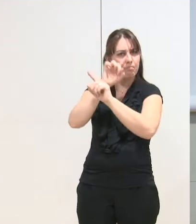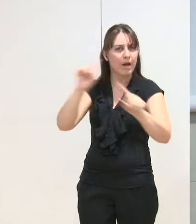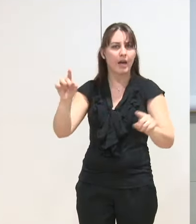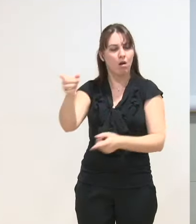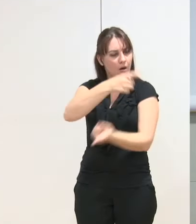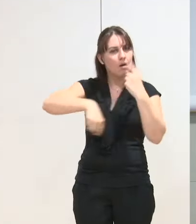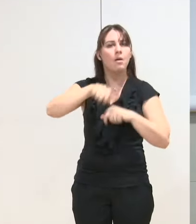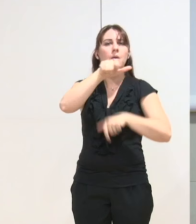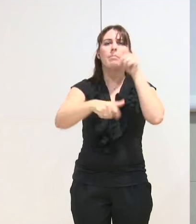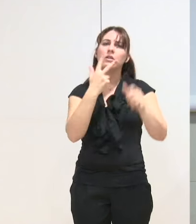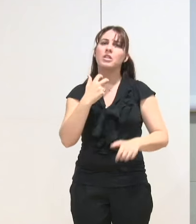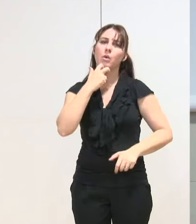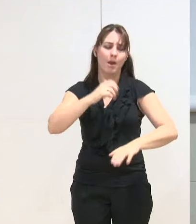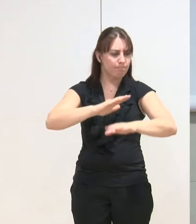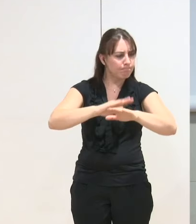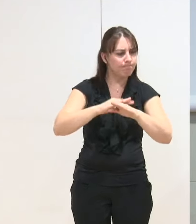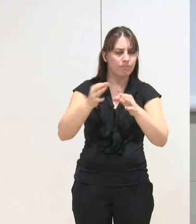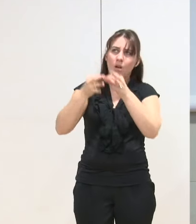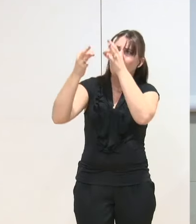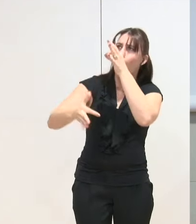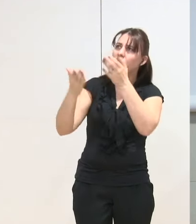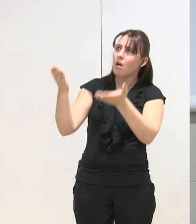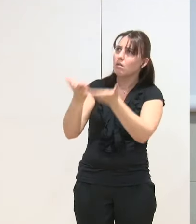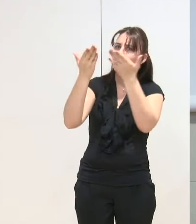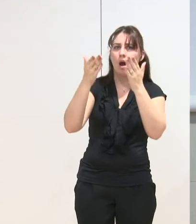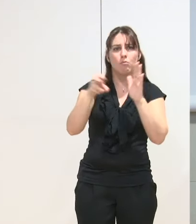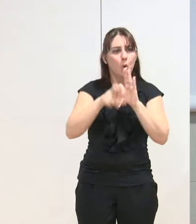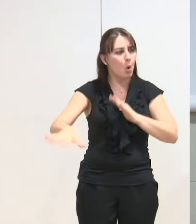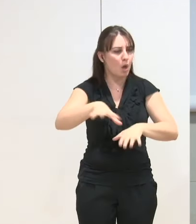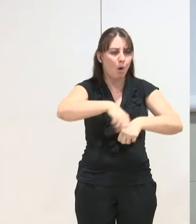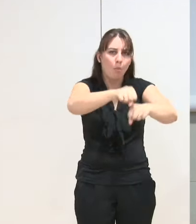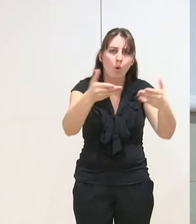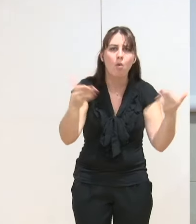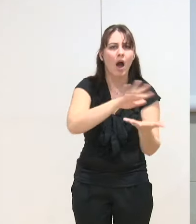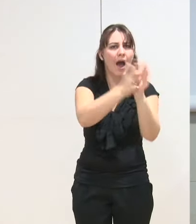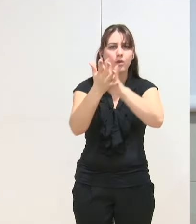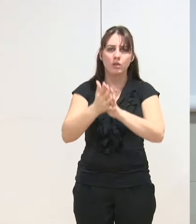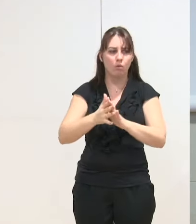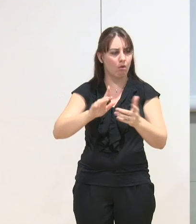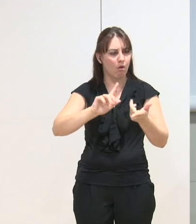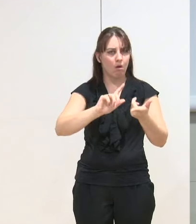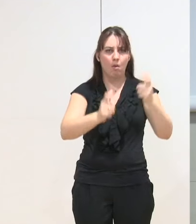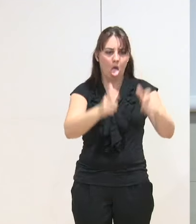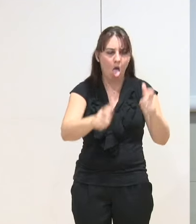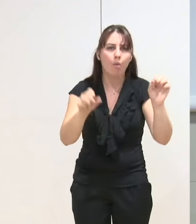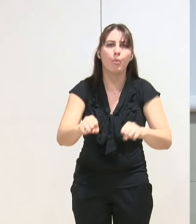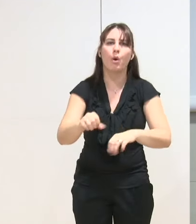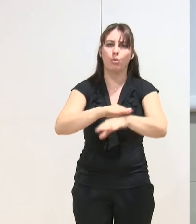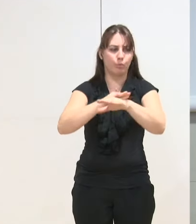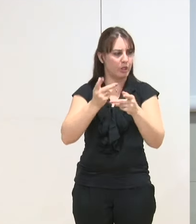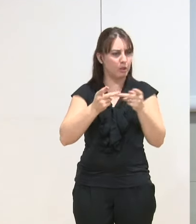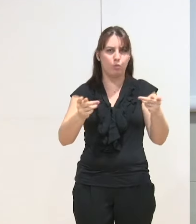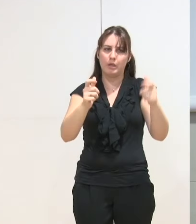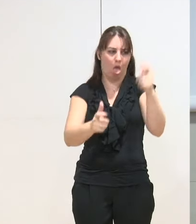aux citoyens quelles sont les conséquences de cette politique sur l'emploi local le fonctionnement des associations et les politiques publiques la